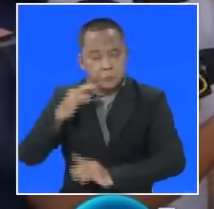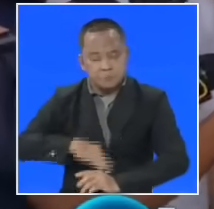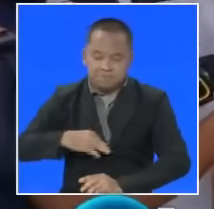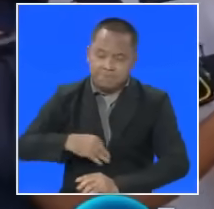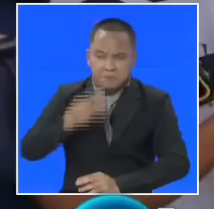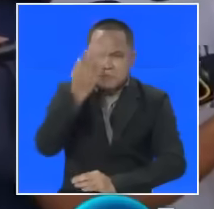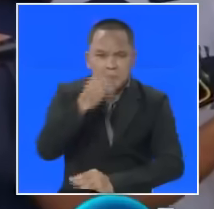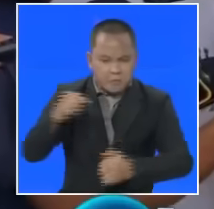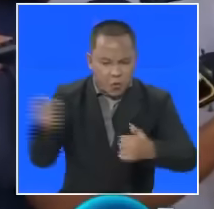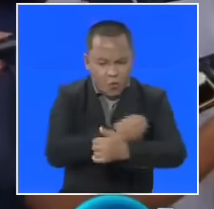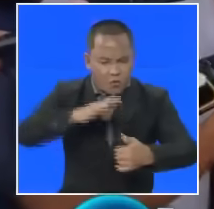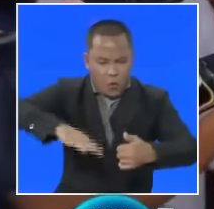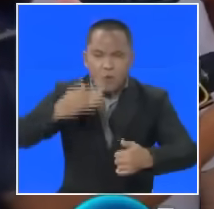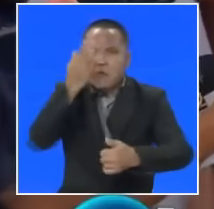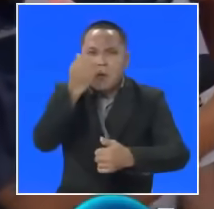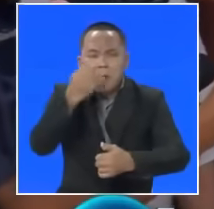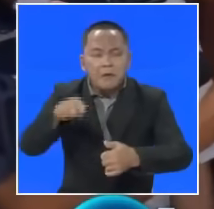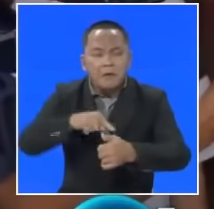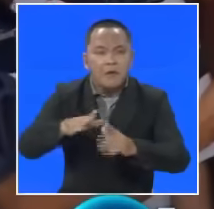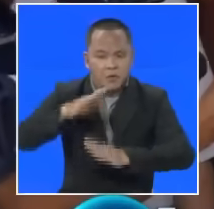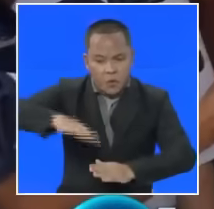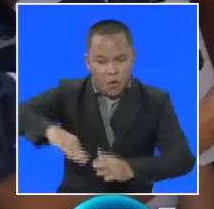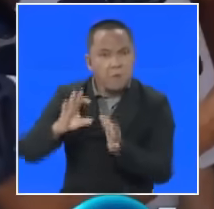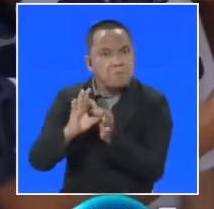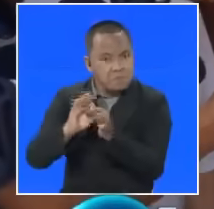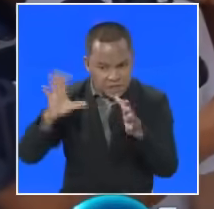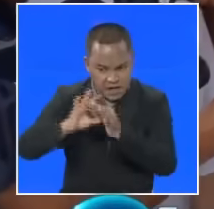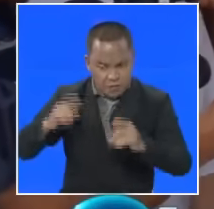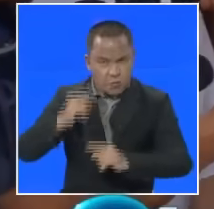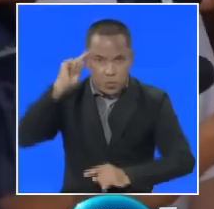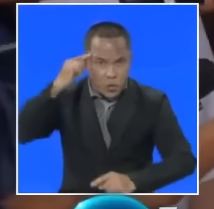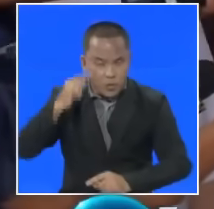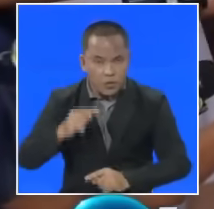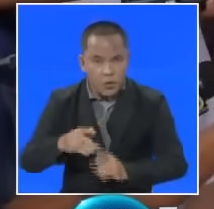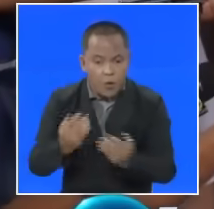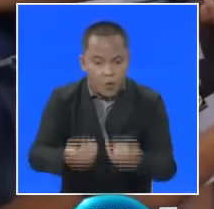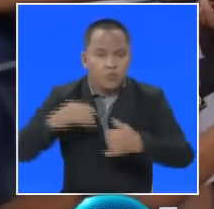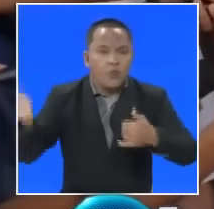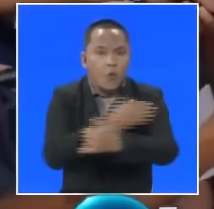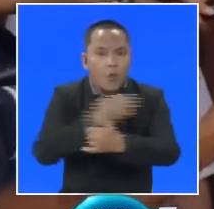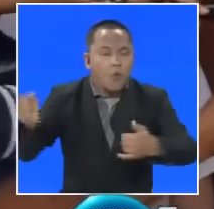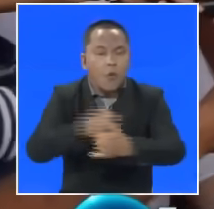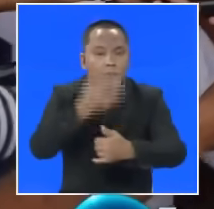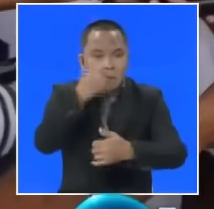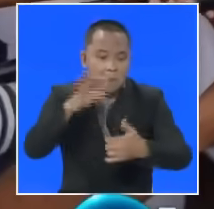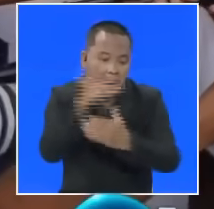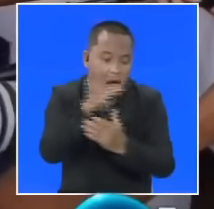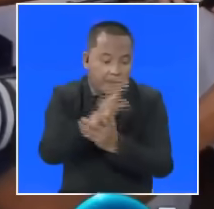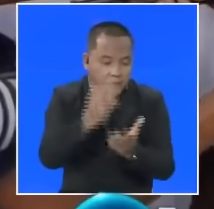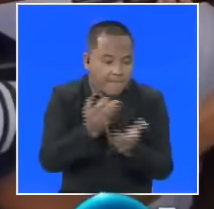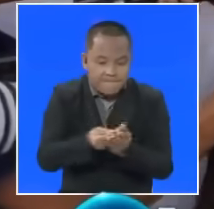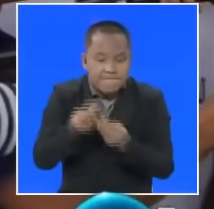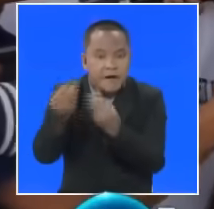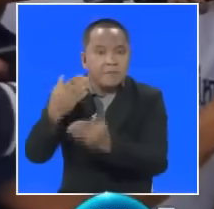าทำไมต้องมาทำร้ายน้องชายเขาด้วยเพราะว่าน้องชายเนี่ยไม่มีส่วนรู้เห็นยังอุ้มไปซ้อมอีกแล้วก็บังคับให้หาเงินมา